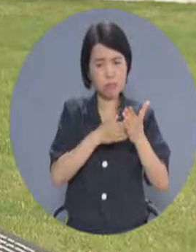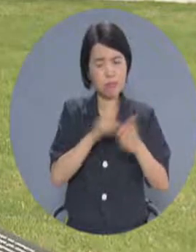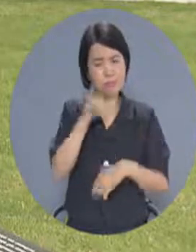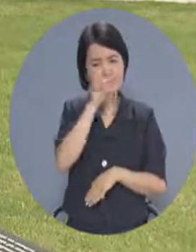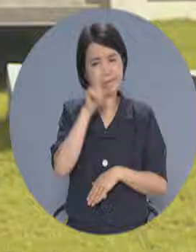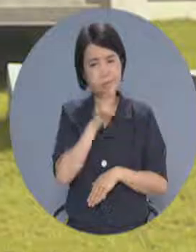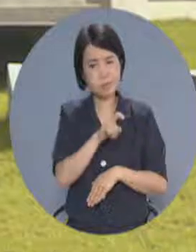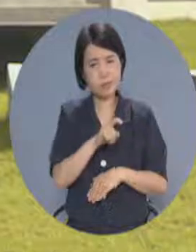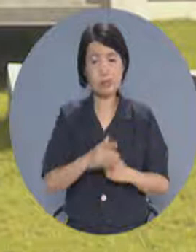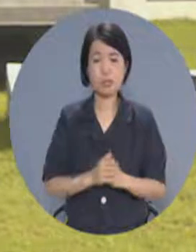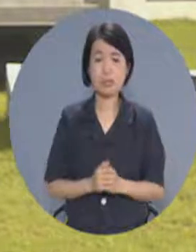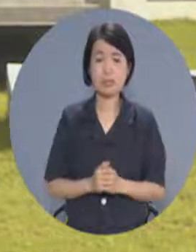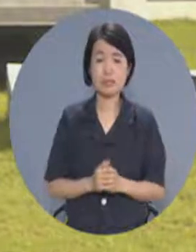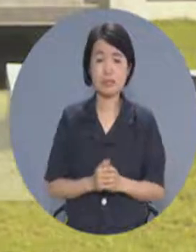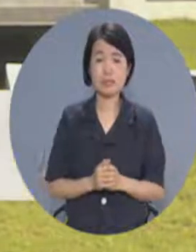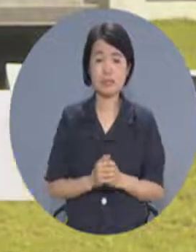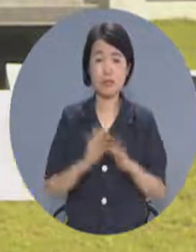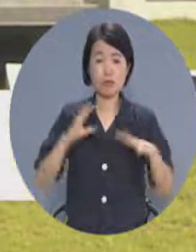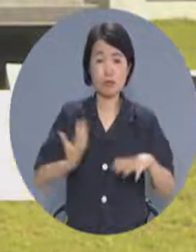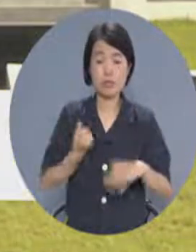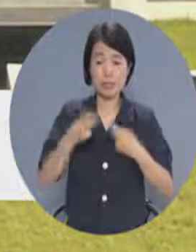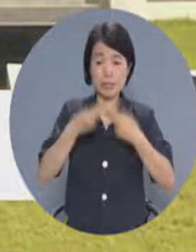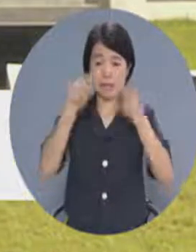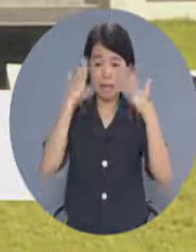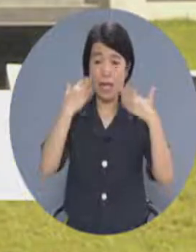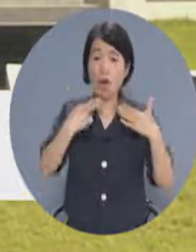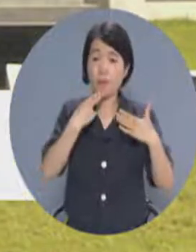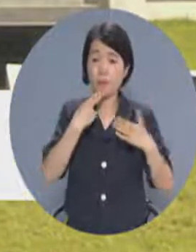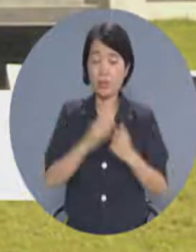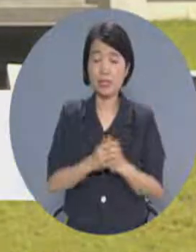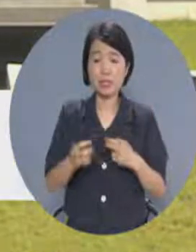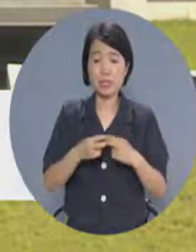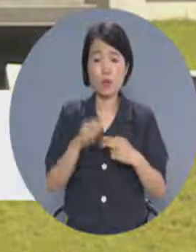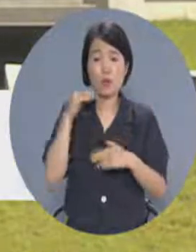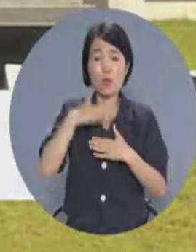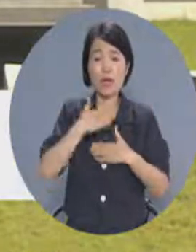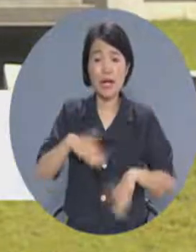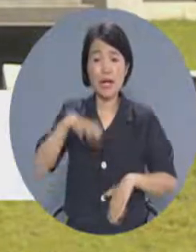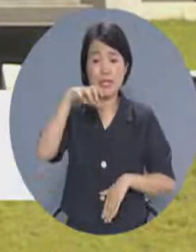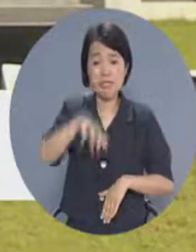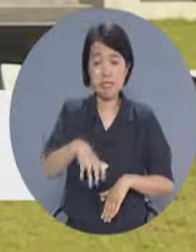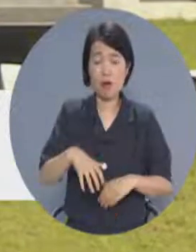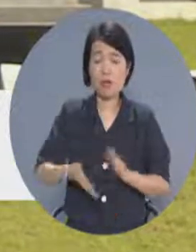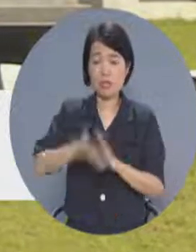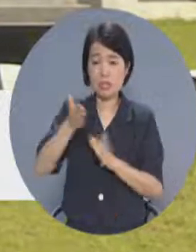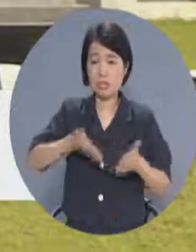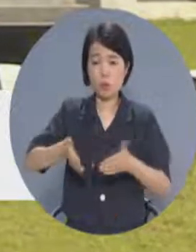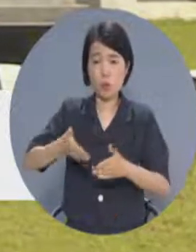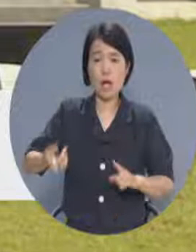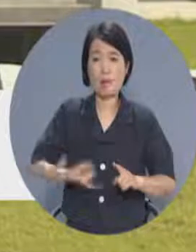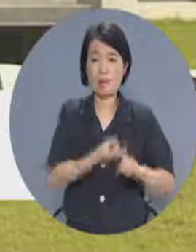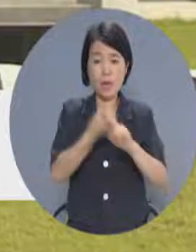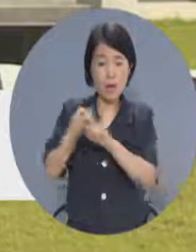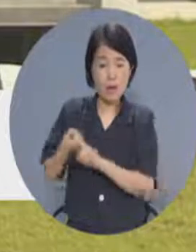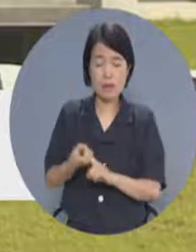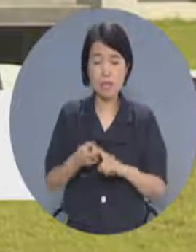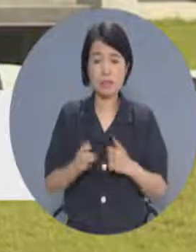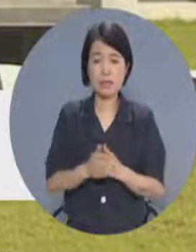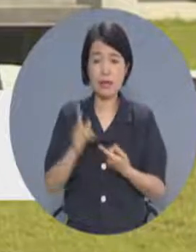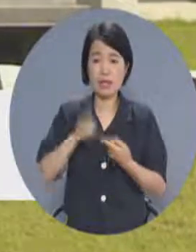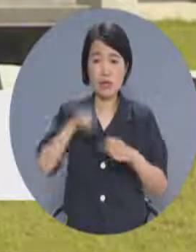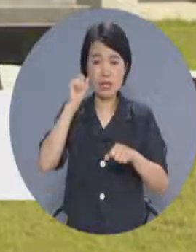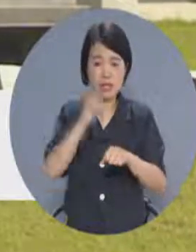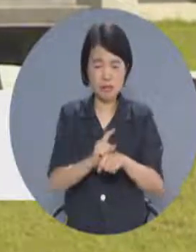의문입니다. 국립의대가 없는 의료 취약 지역 시도와 연대해서